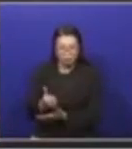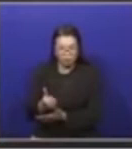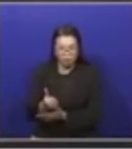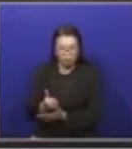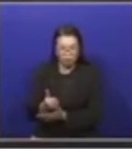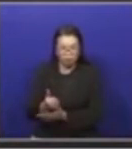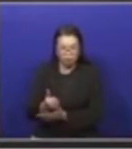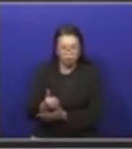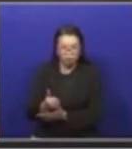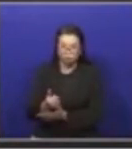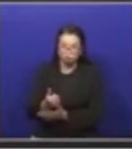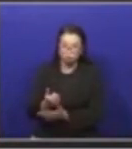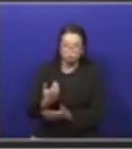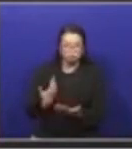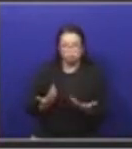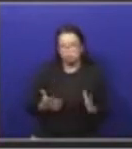และก็เขาไม่มี